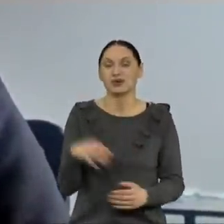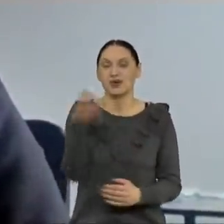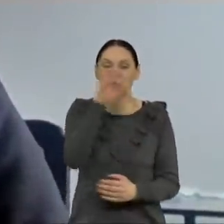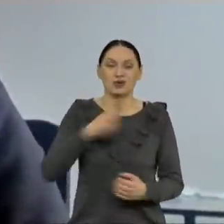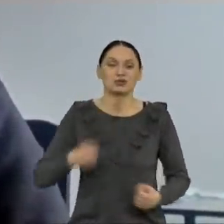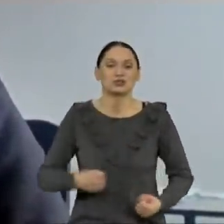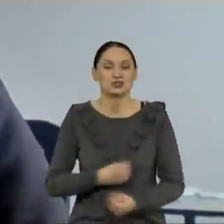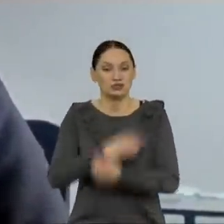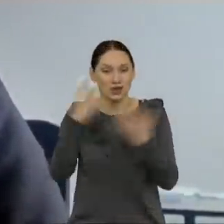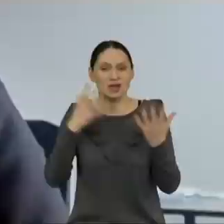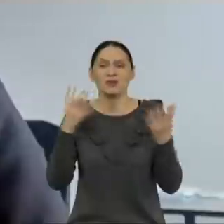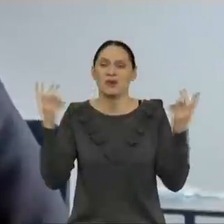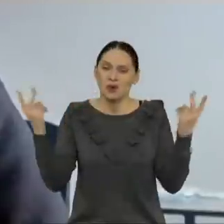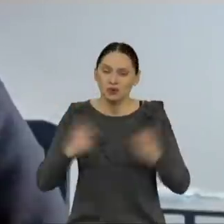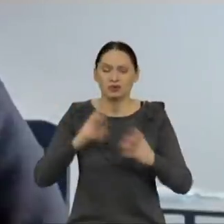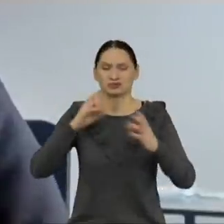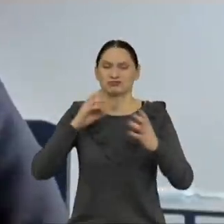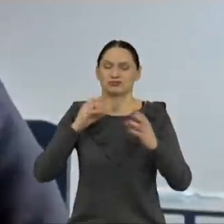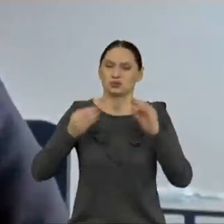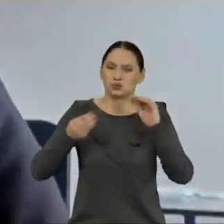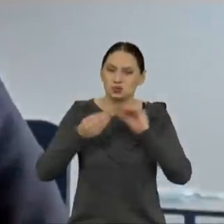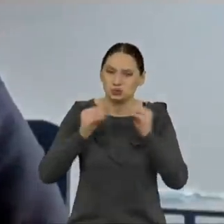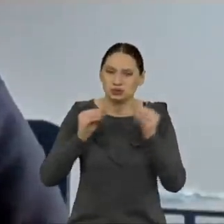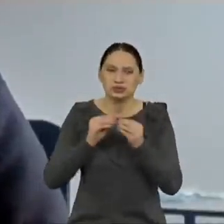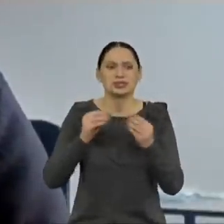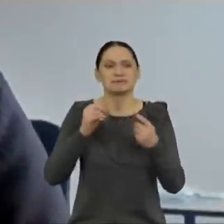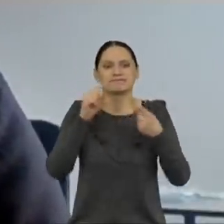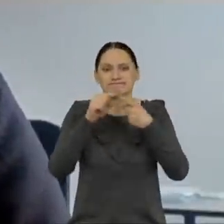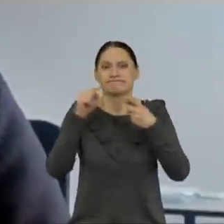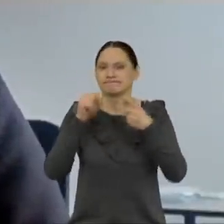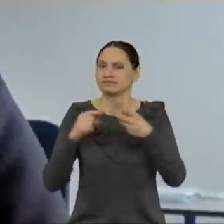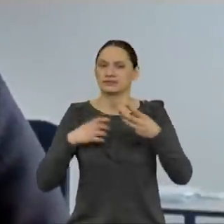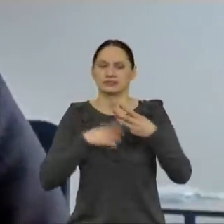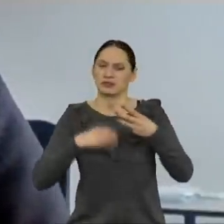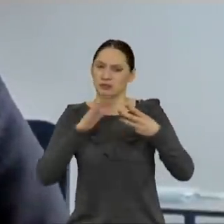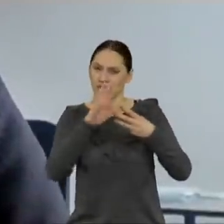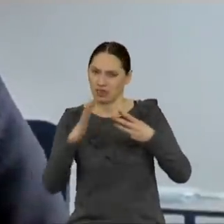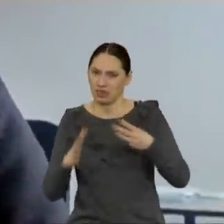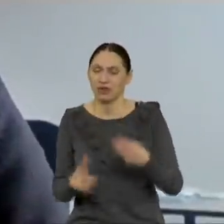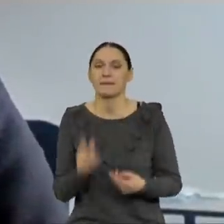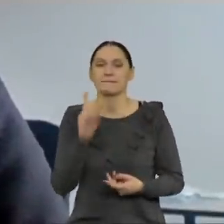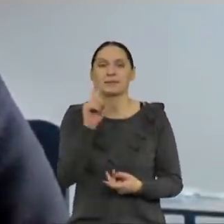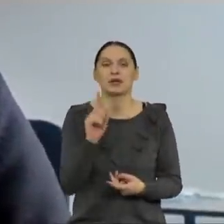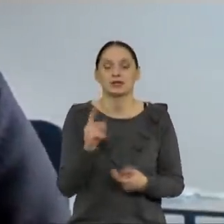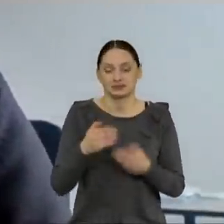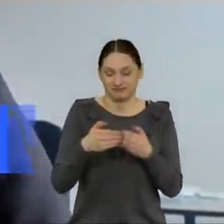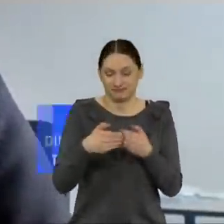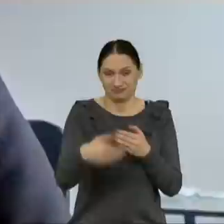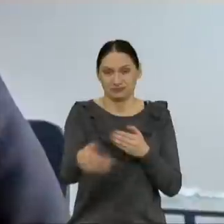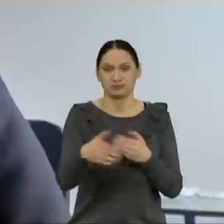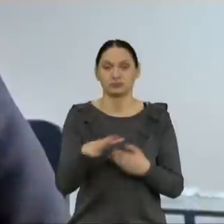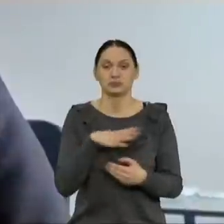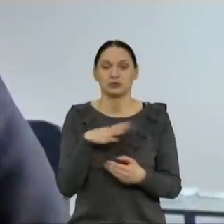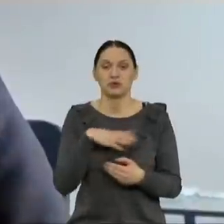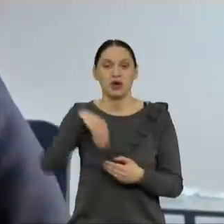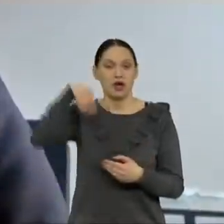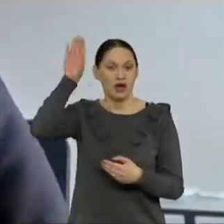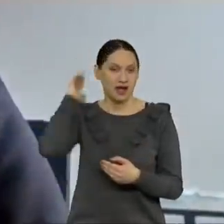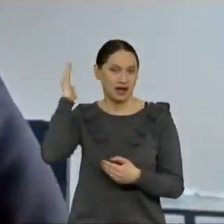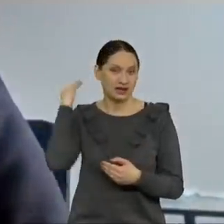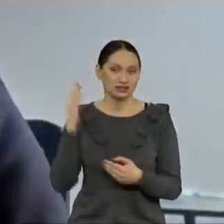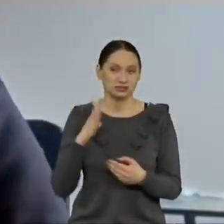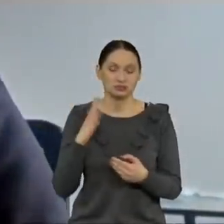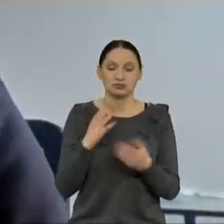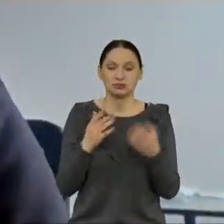būtų susitarta turbūt kertinių aspektų būtų gerai, bet turint omenyje, kaip vyko praeitas susitarimas ir